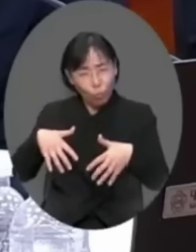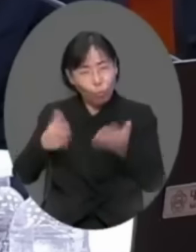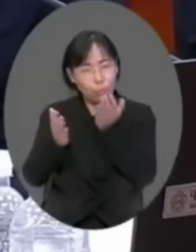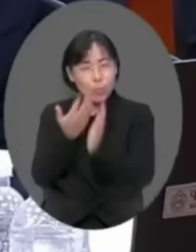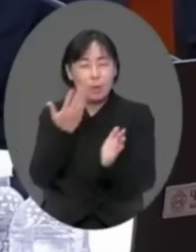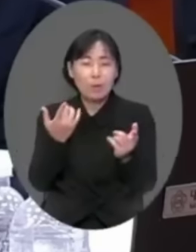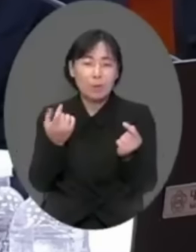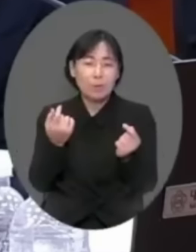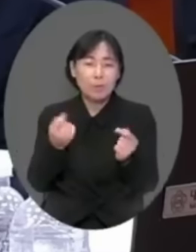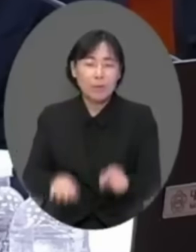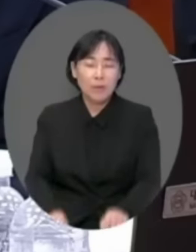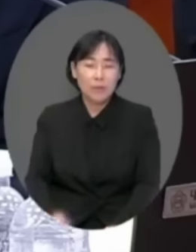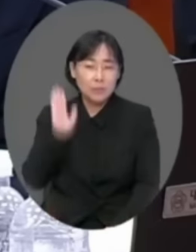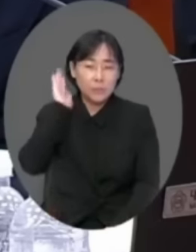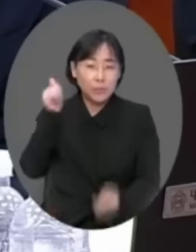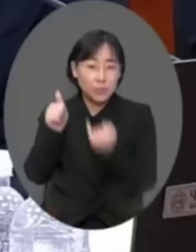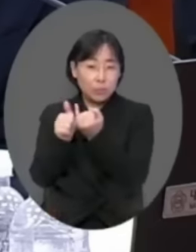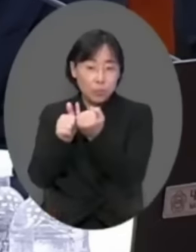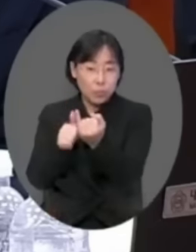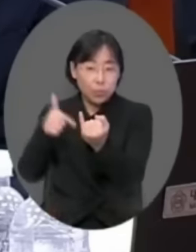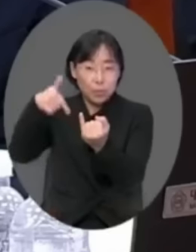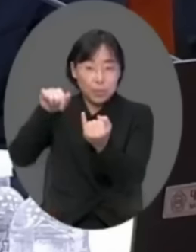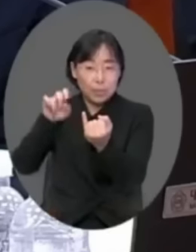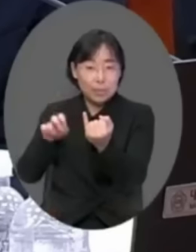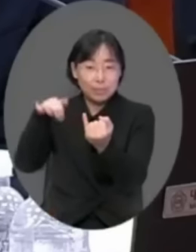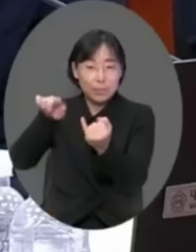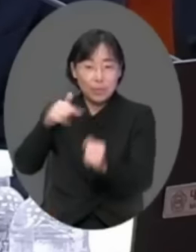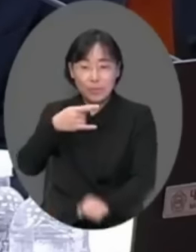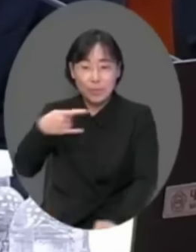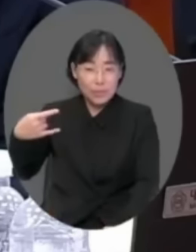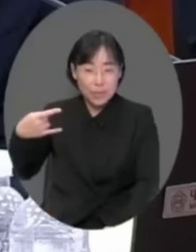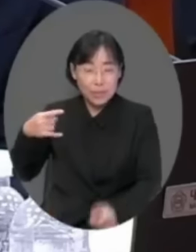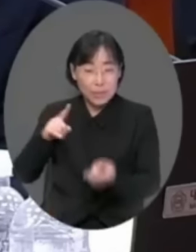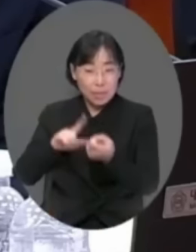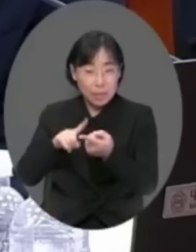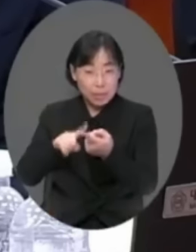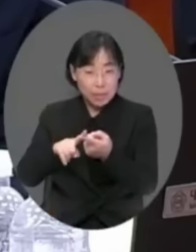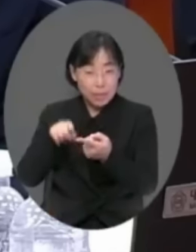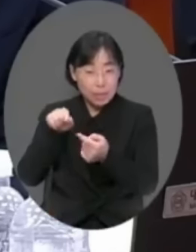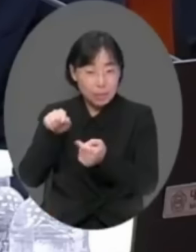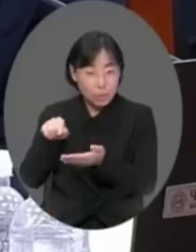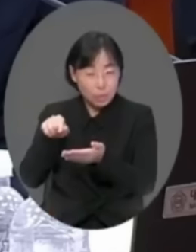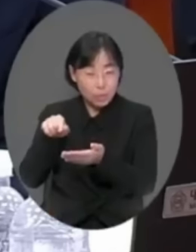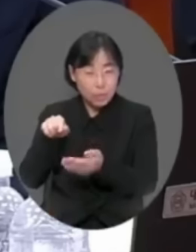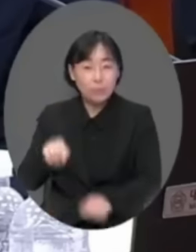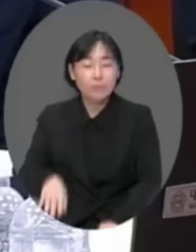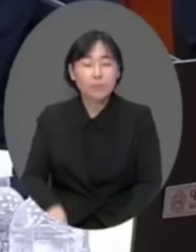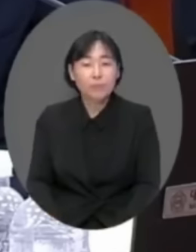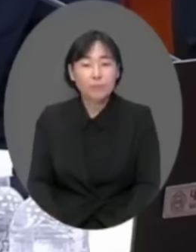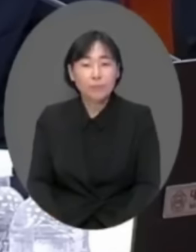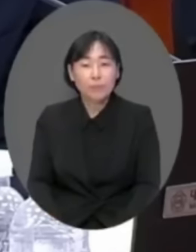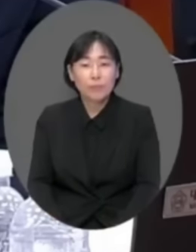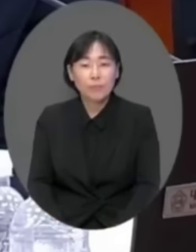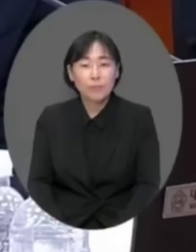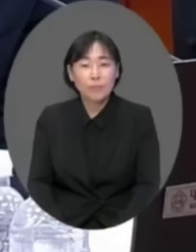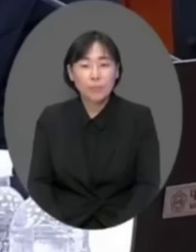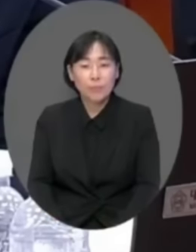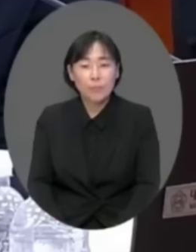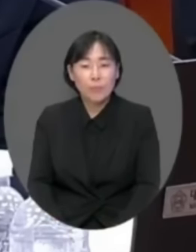편에서 김건희 여사의 문자를 읽고 싶고 배신하고 배 망한 그런